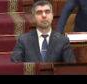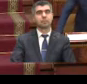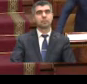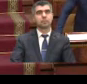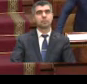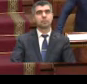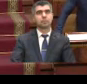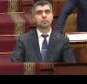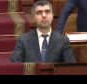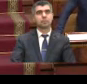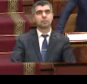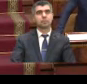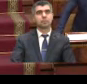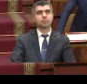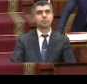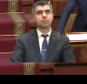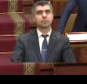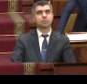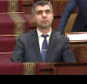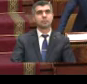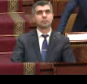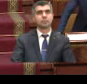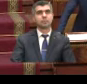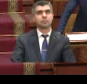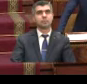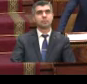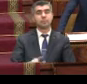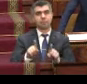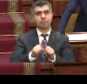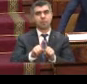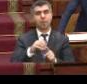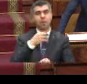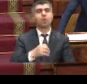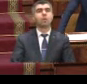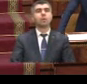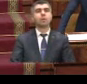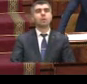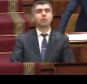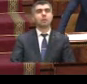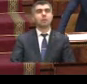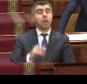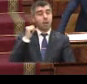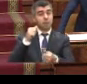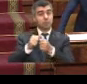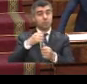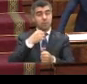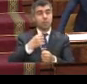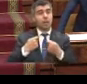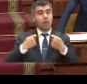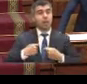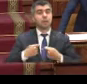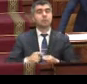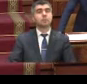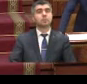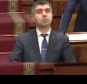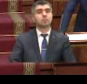سيد الرئيس سهل. غادي يكون سهل ان شاء الله. سيد الرئيس، انا اذكر سيد الرئيس بالفعل اتصل بي السيد